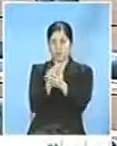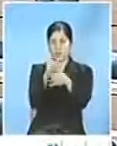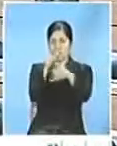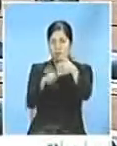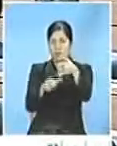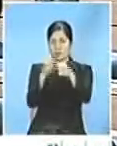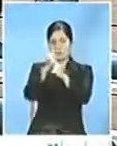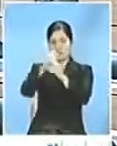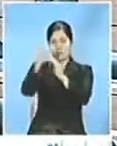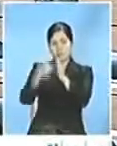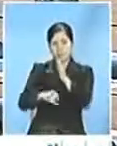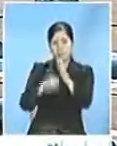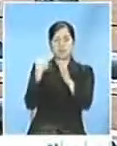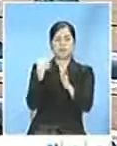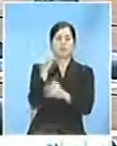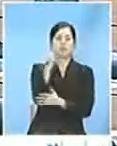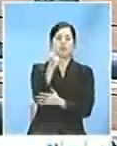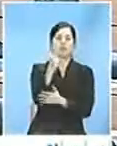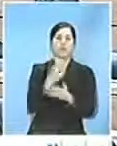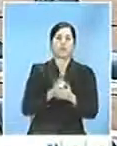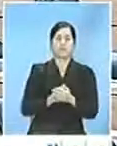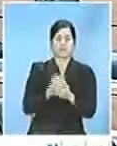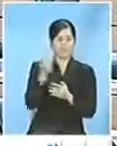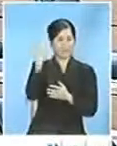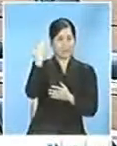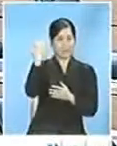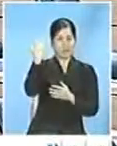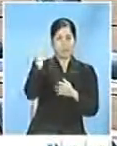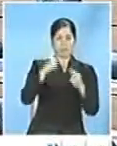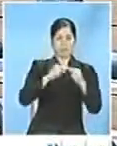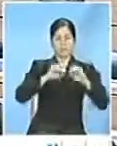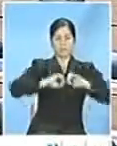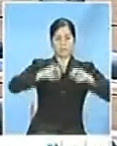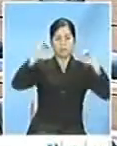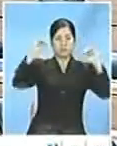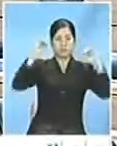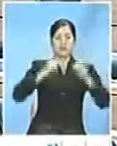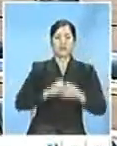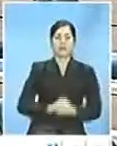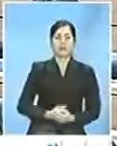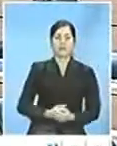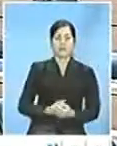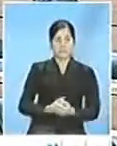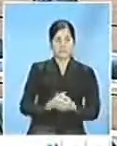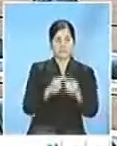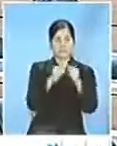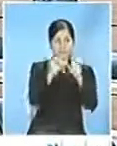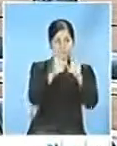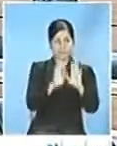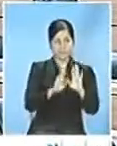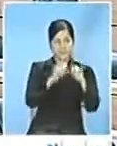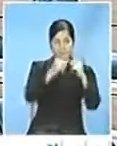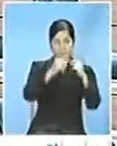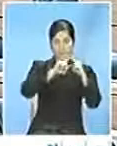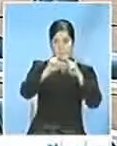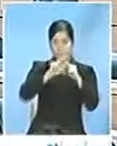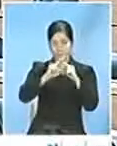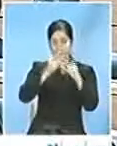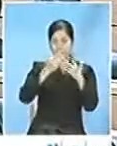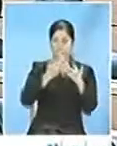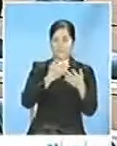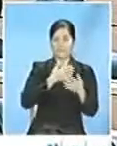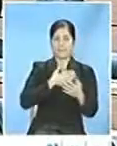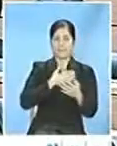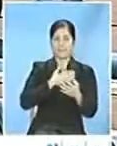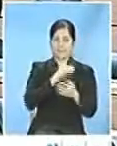ท่านประธานแล้วว่าเราไม่เคยให้มาก่อนนั่นก็เพราะว่าสิ่งเหล่านี้แหละครับจึงเป็นการยืนยัน